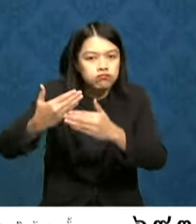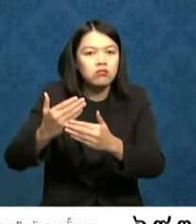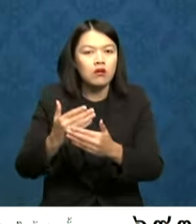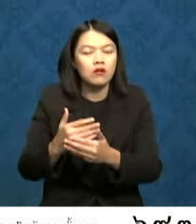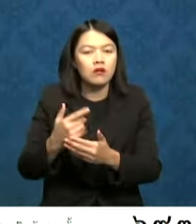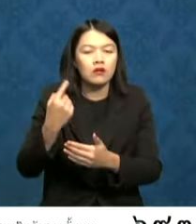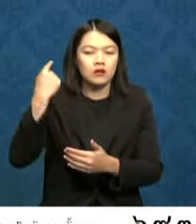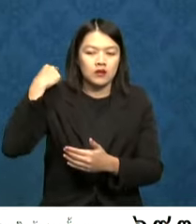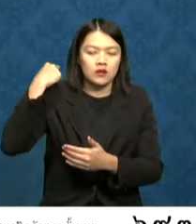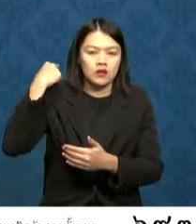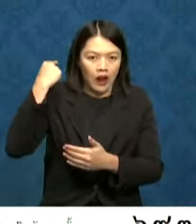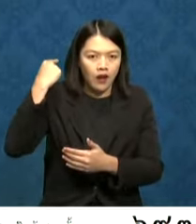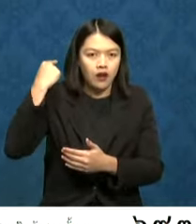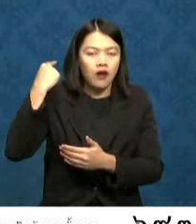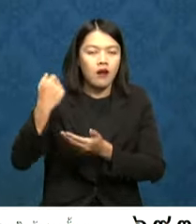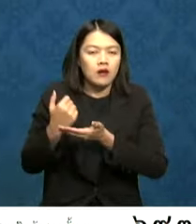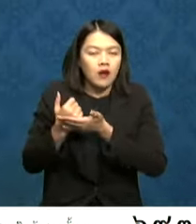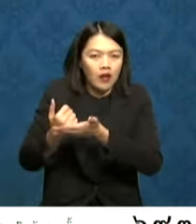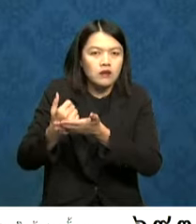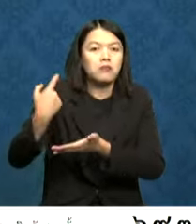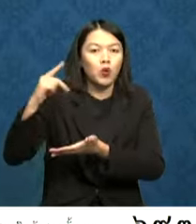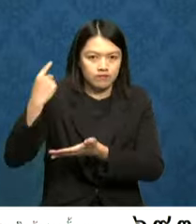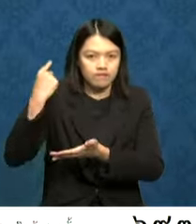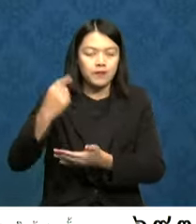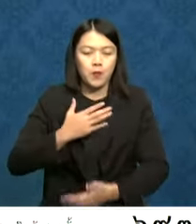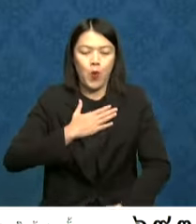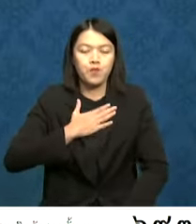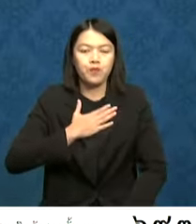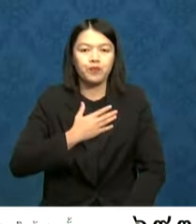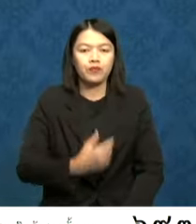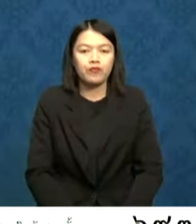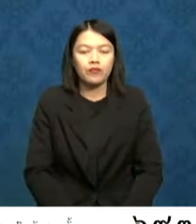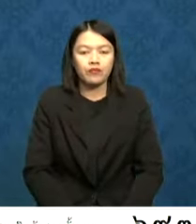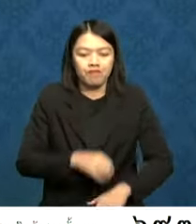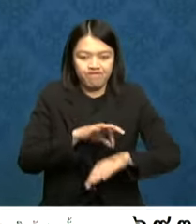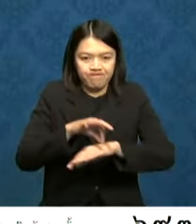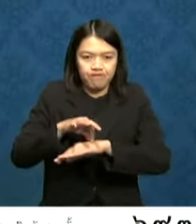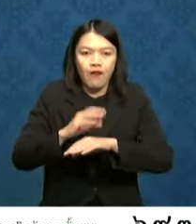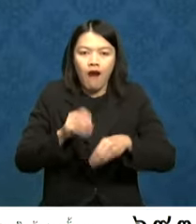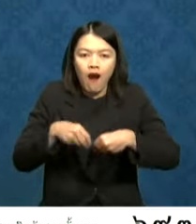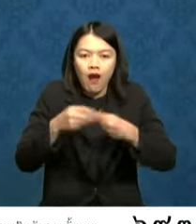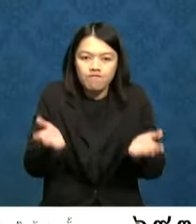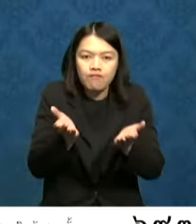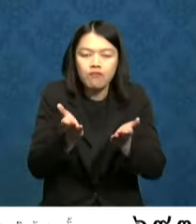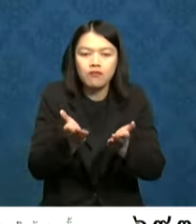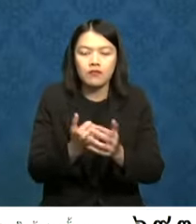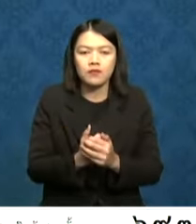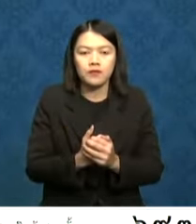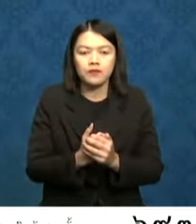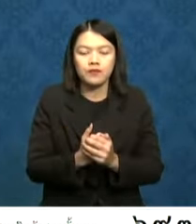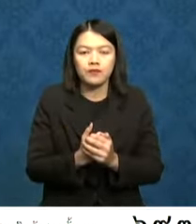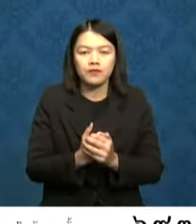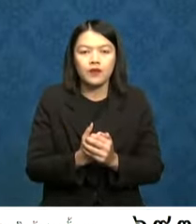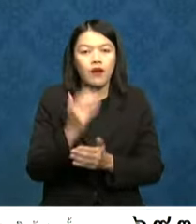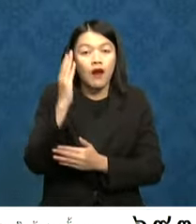คนที่อยู่ข้างหลังของพวกเราตัวผมครับตัดสินใจมารับบทบาทตรงนี้เพื่ออยากนำพาญานพาหนะที่มีชื่อ